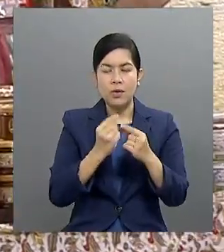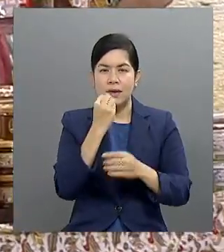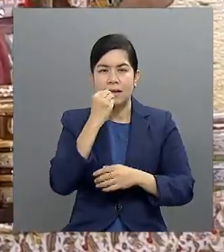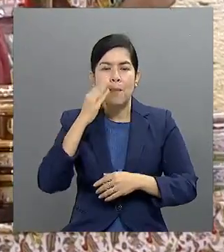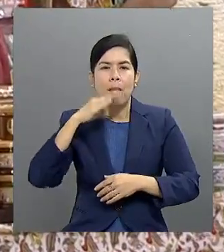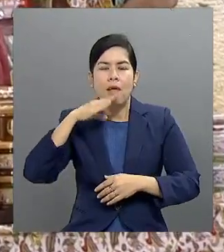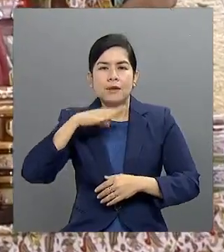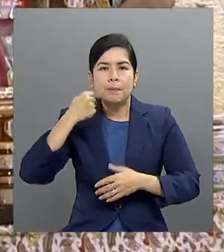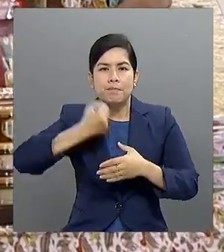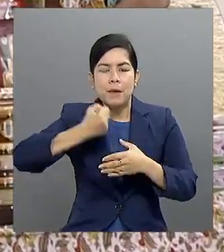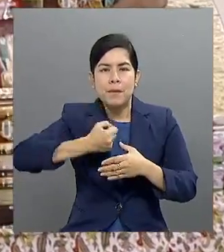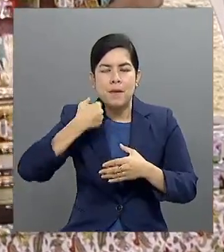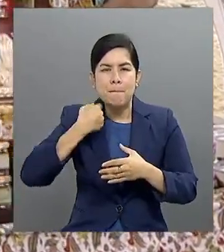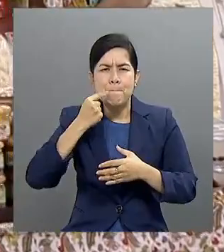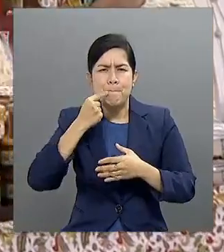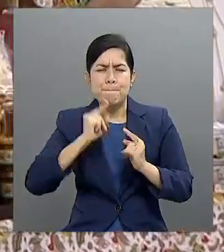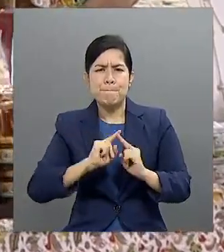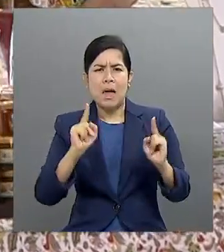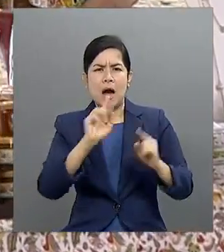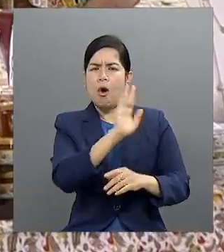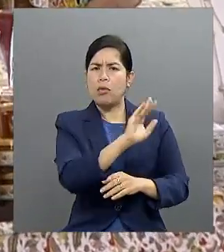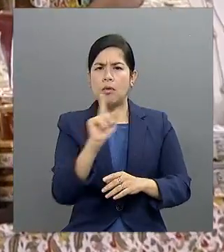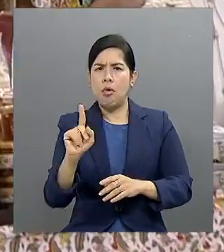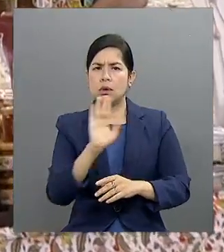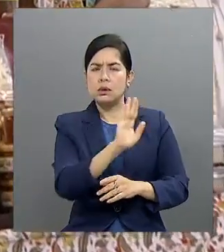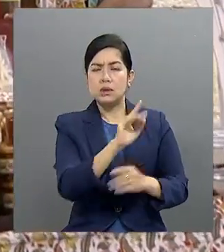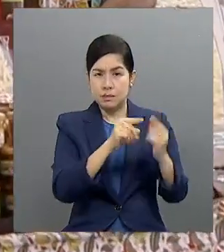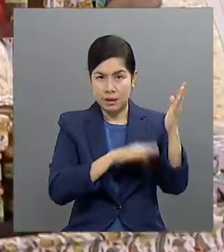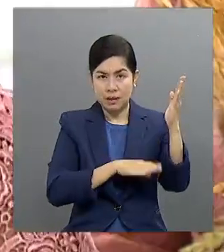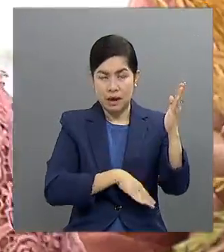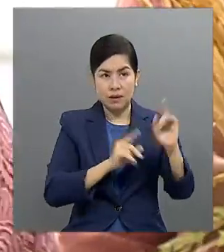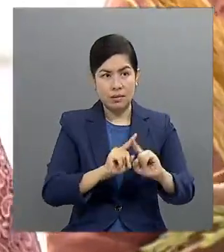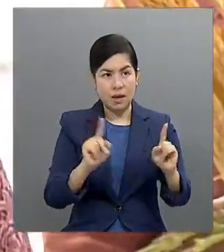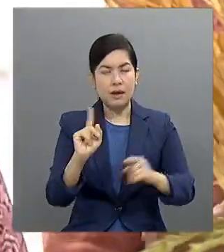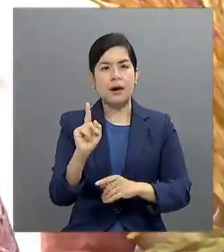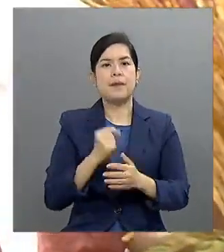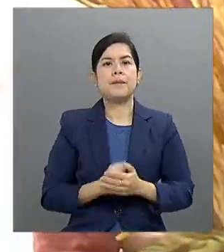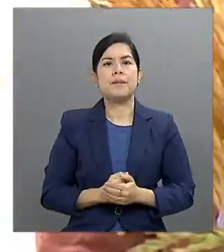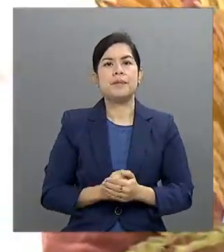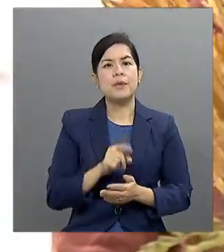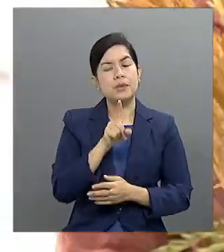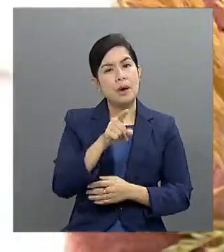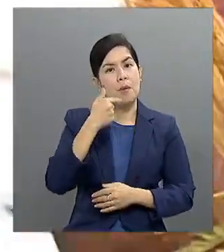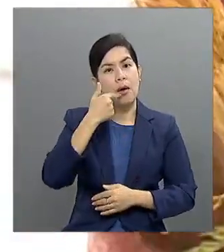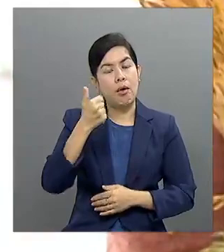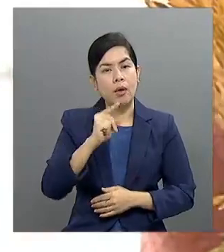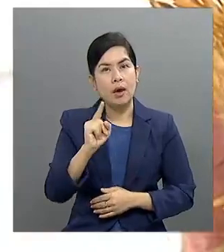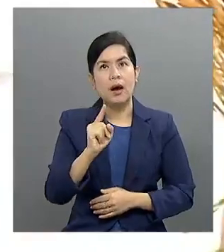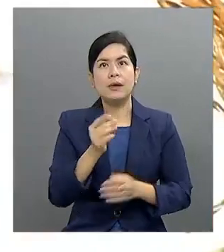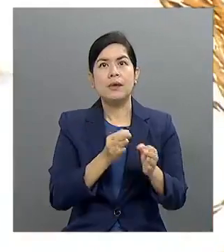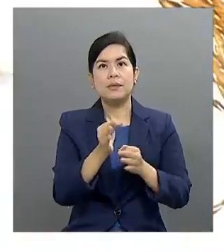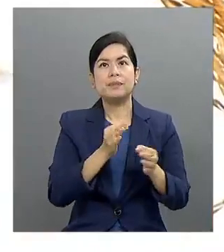แตกต่างจากน้ำพริกที่อื่นยังไงจุดเด่นของน้ำพริกโดยเฉพาะน้ำพริกของภูเก็ตเนี่ยอร่อยกว่าที่อื่นยังไงหรือไม่ครับพี่อัมเชิญ